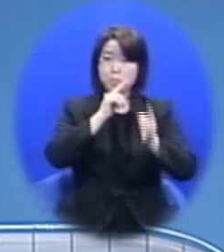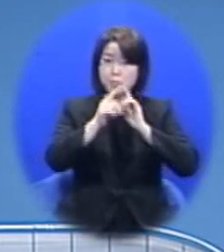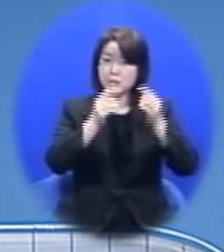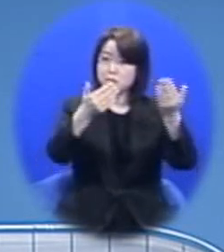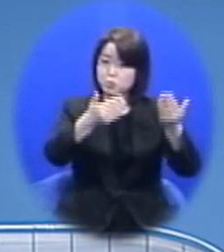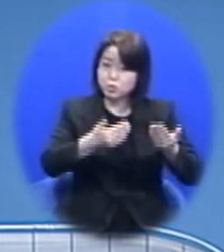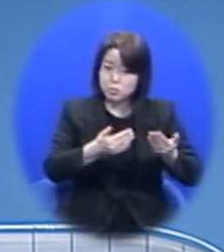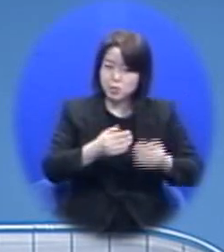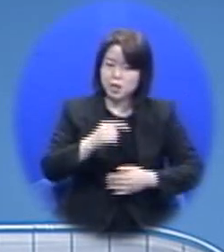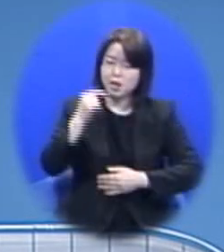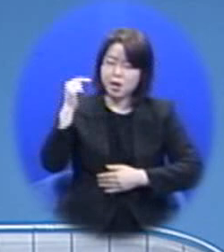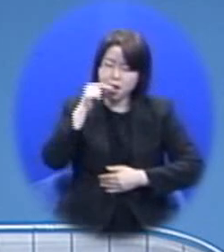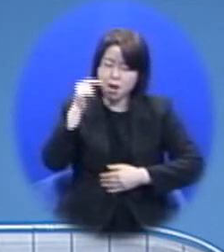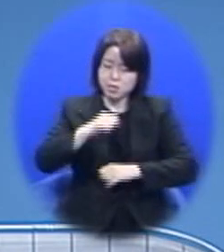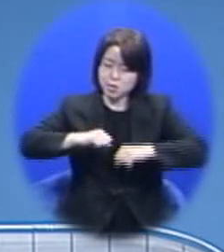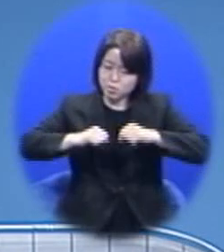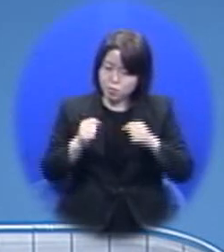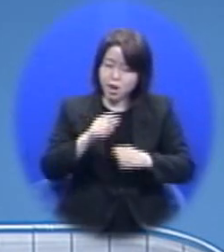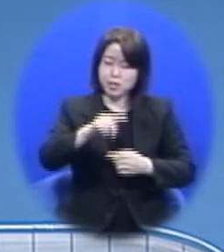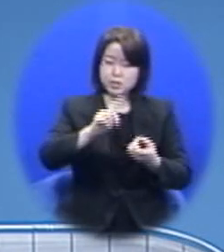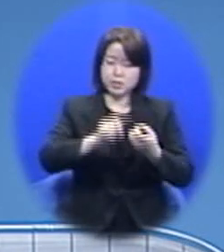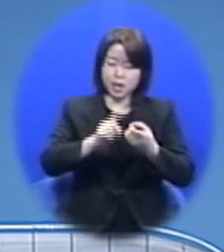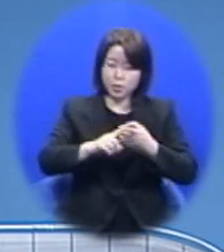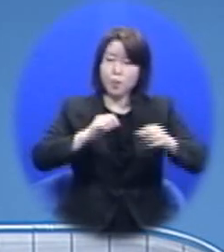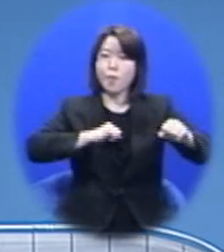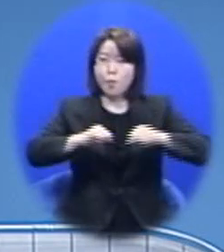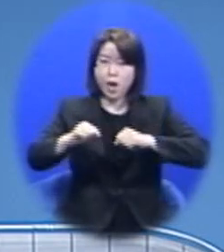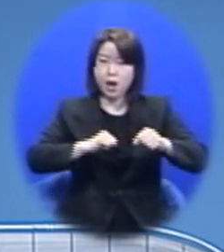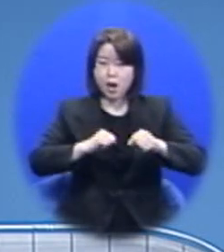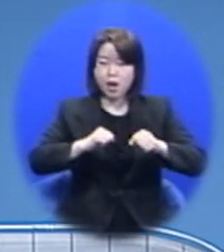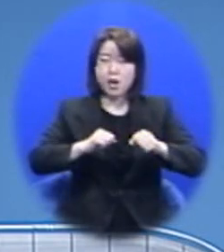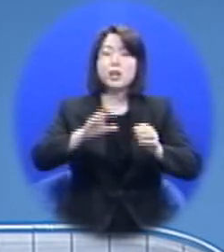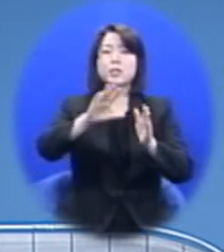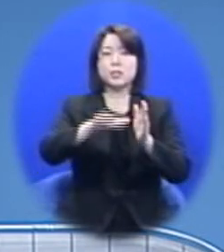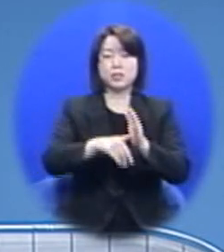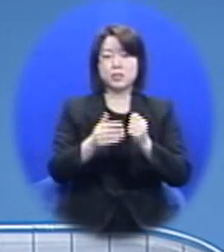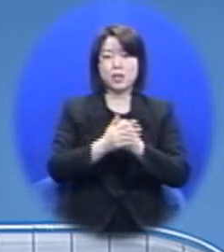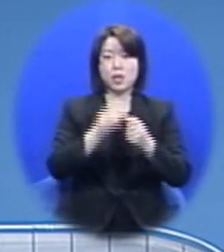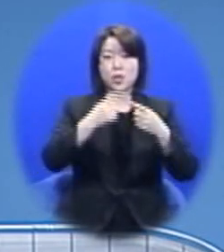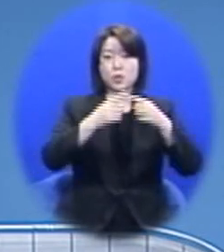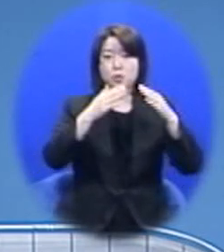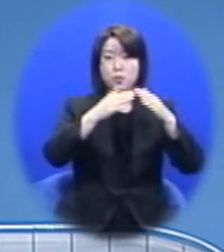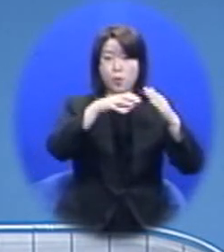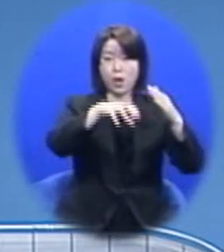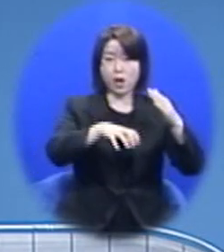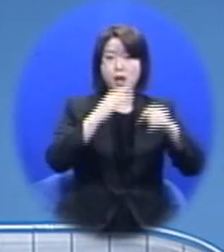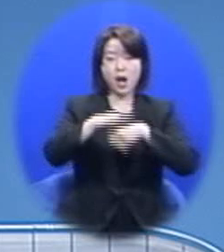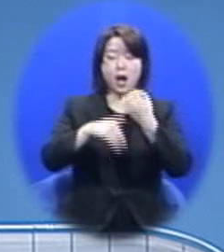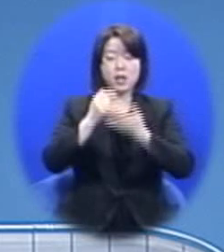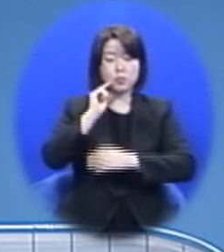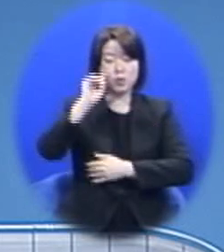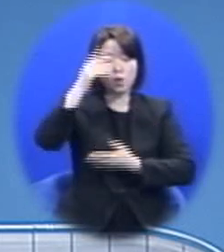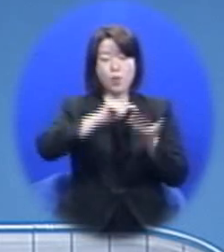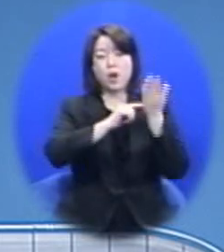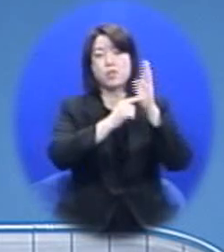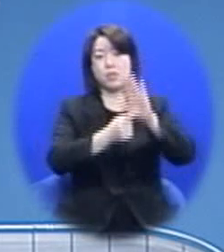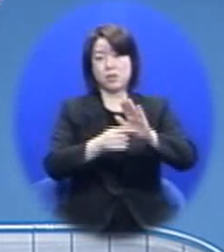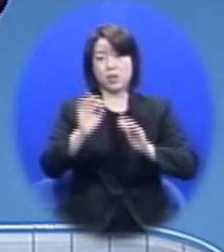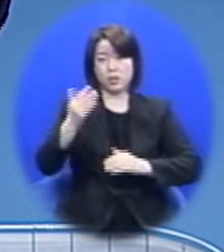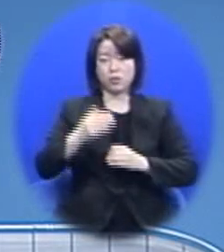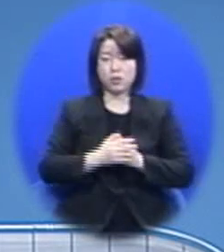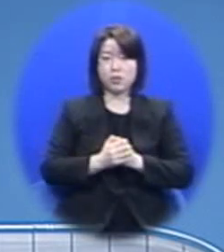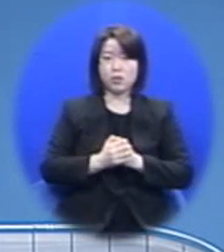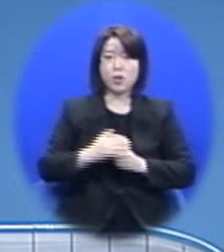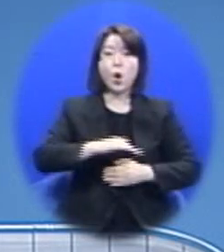철저히 순종한, 그대로 행하는, 그때 교회 하나님의 영광이 드러납니다. 우리가